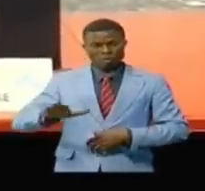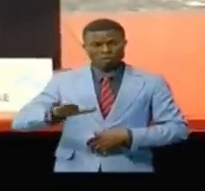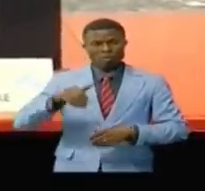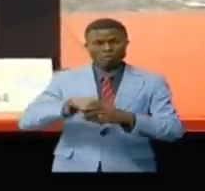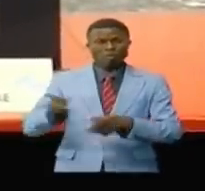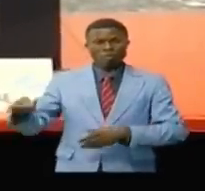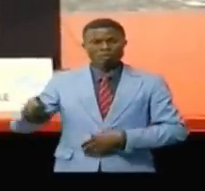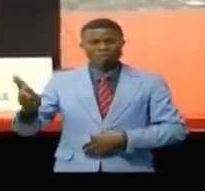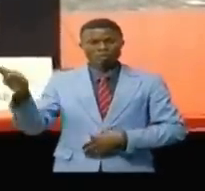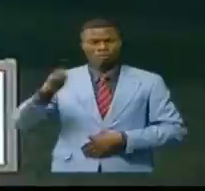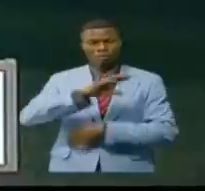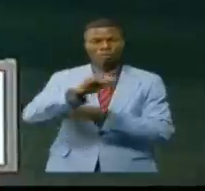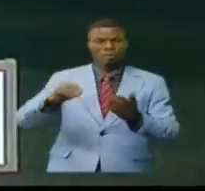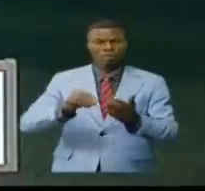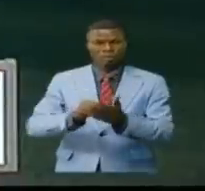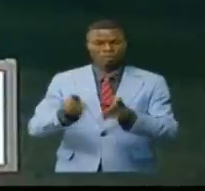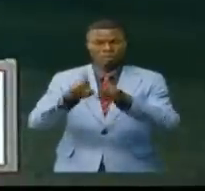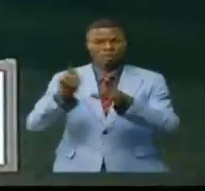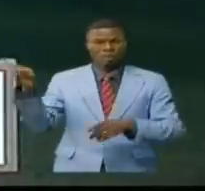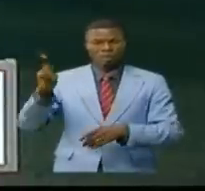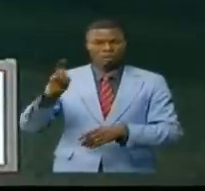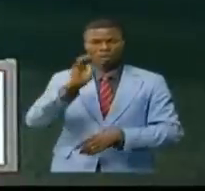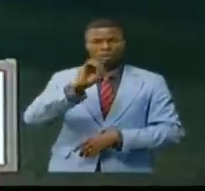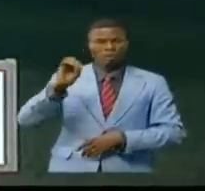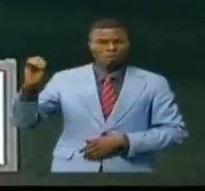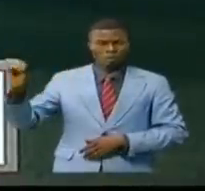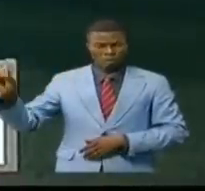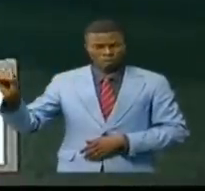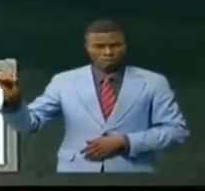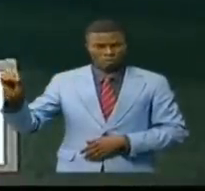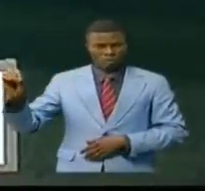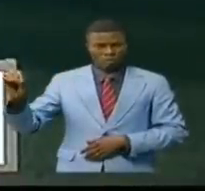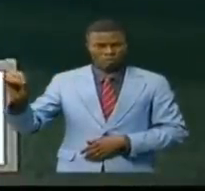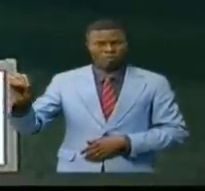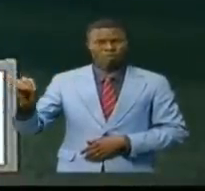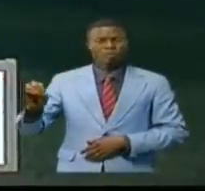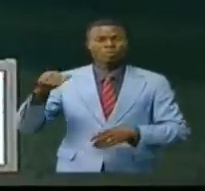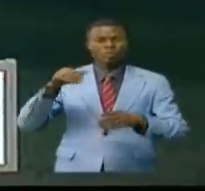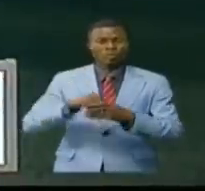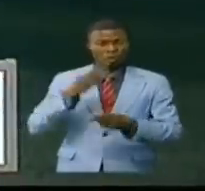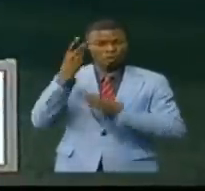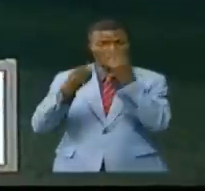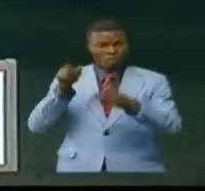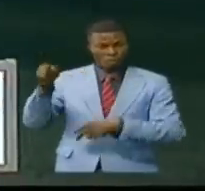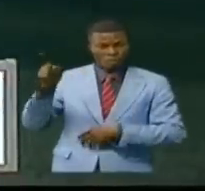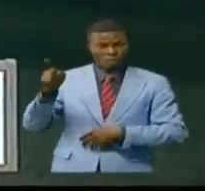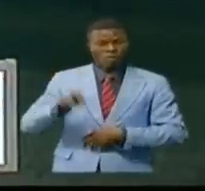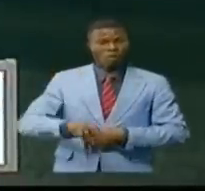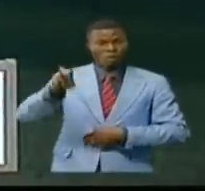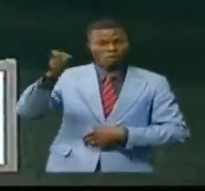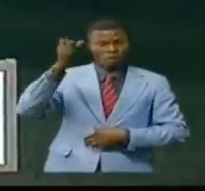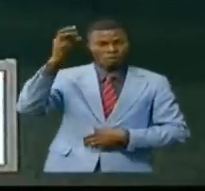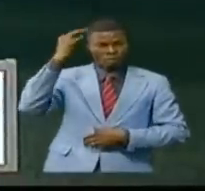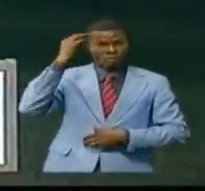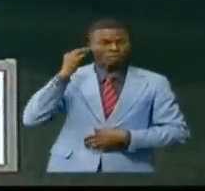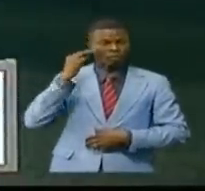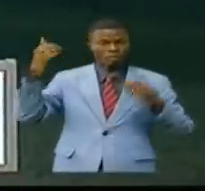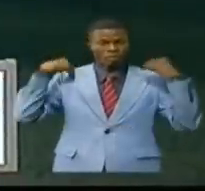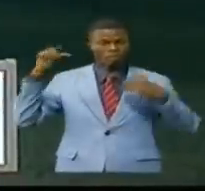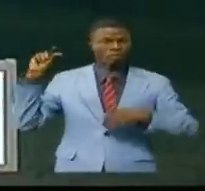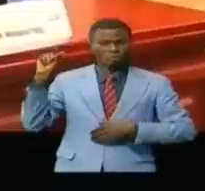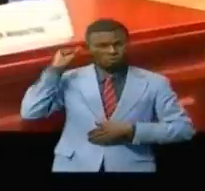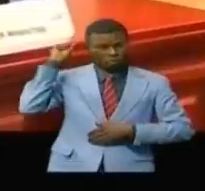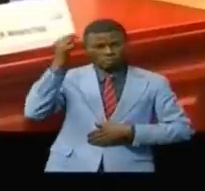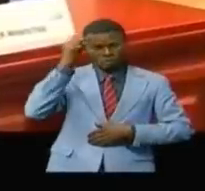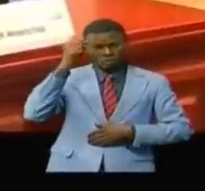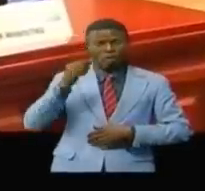les provinces du Kasaï central et du Kasaï oriental. Durant son itinérance, le Premier ministre chef du gouvernement a visité